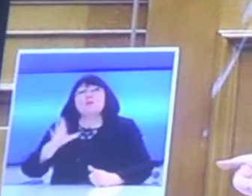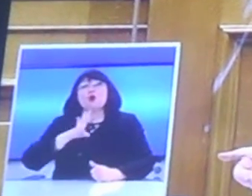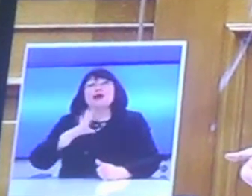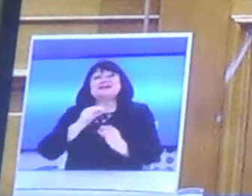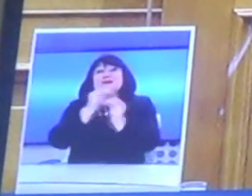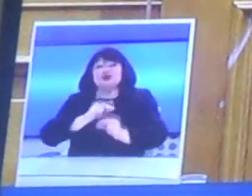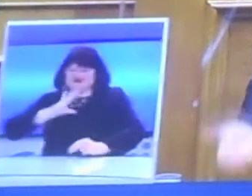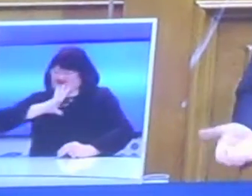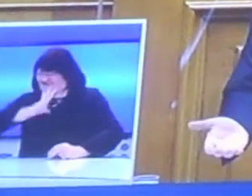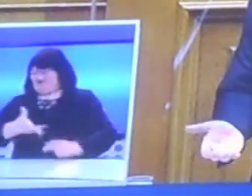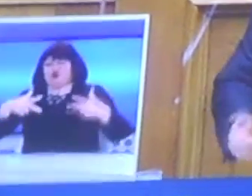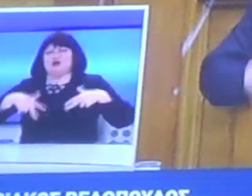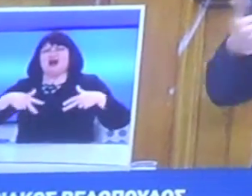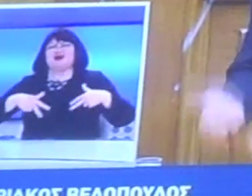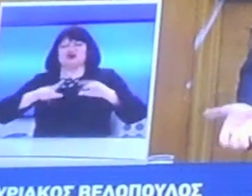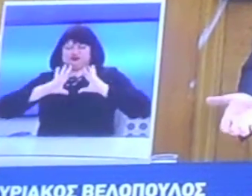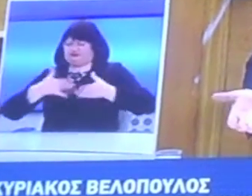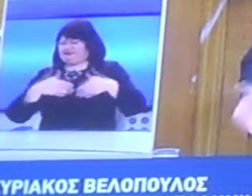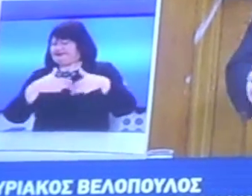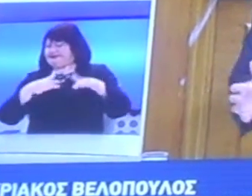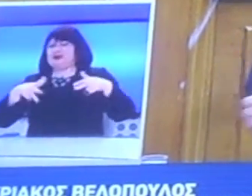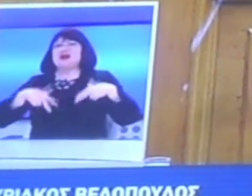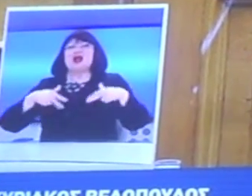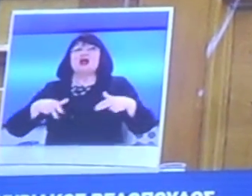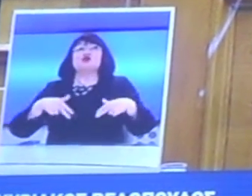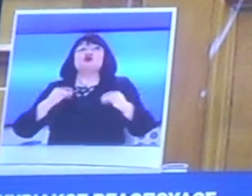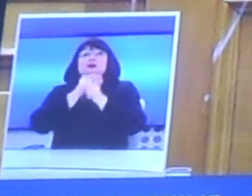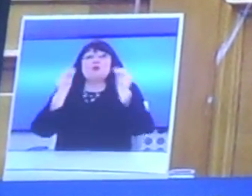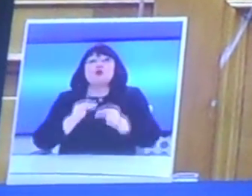μισεί το κράτος. Το απεχθάνεται. Δεν το θέλει. Το οδηγούμε σε μια εξωστρέφεια.